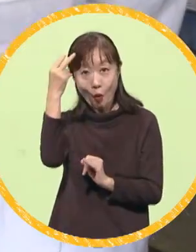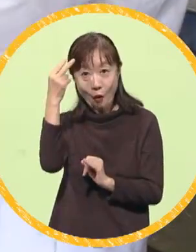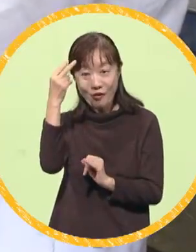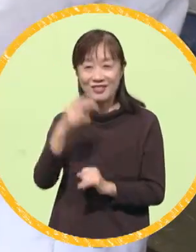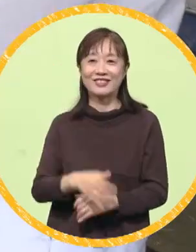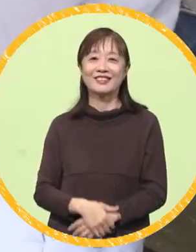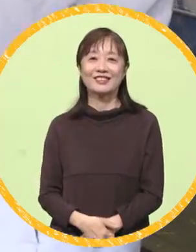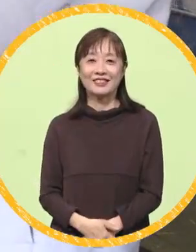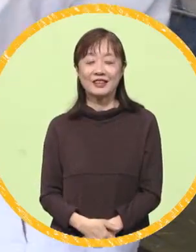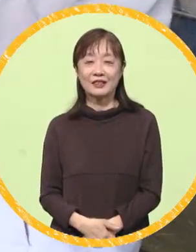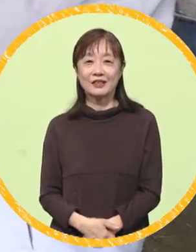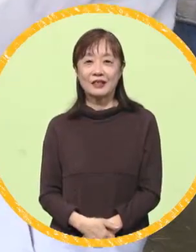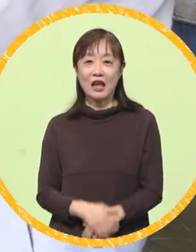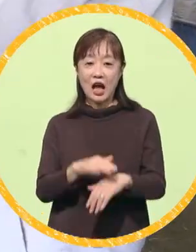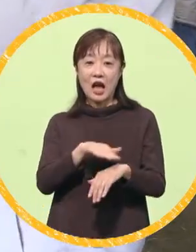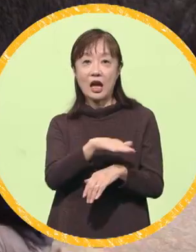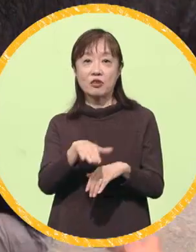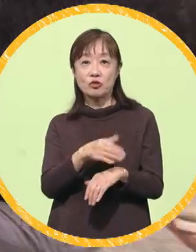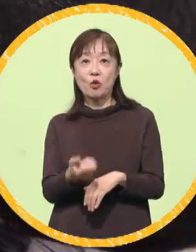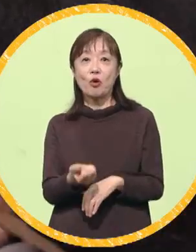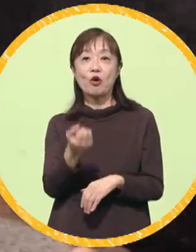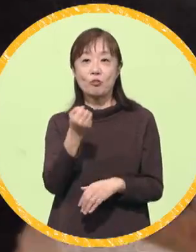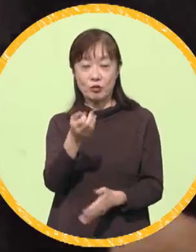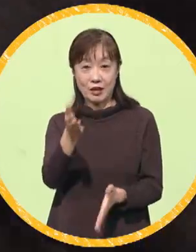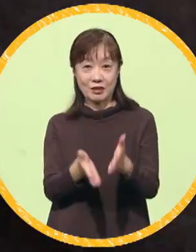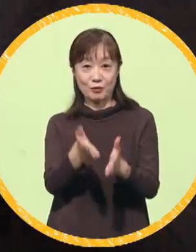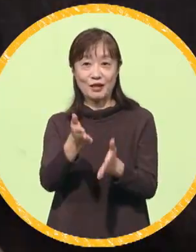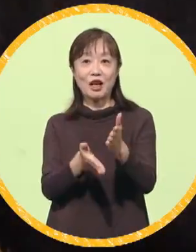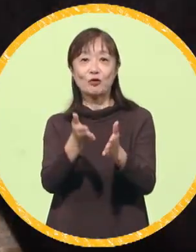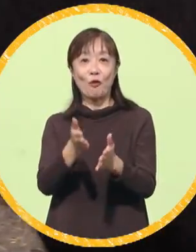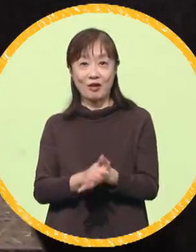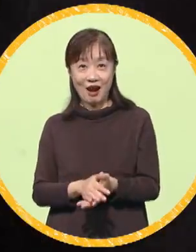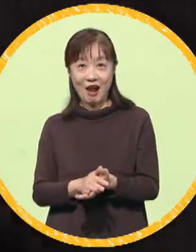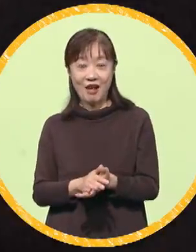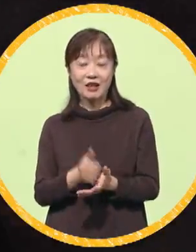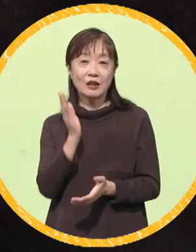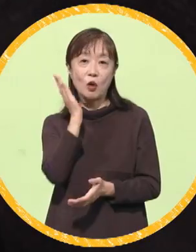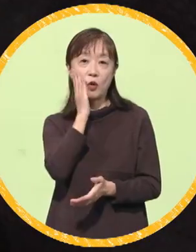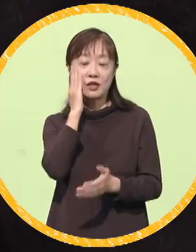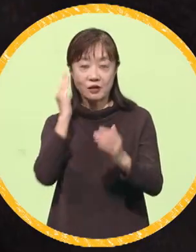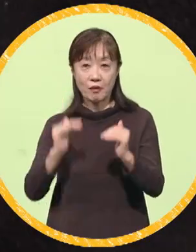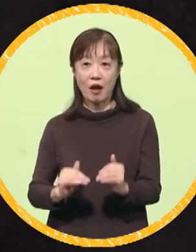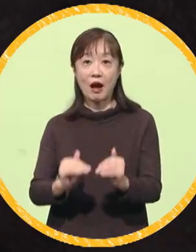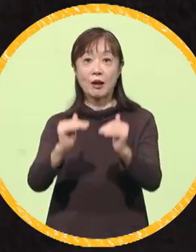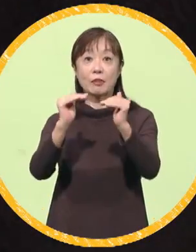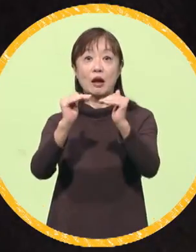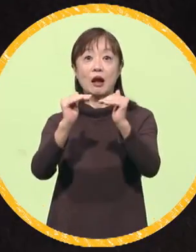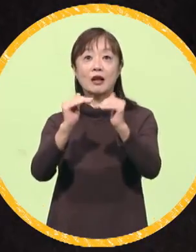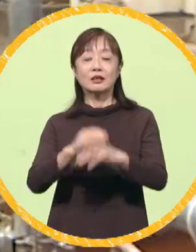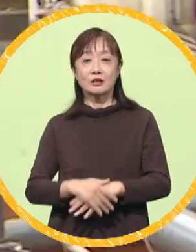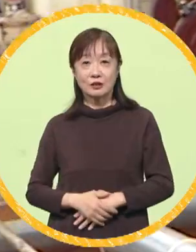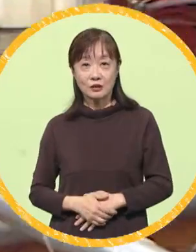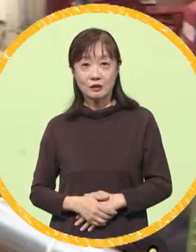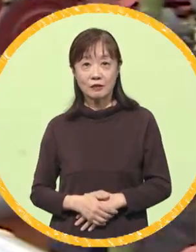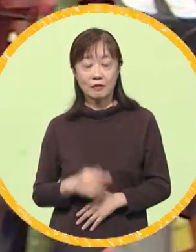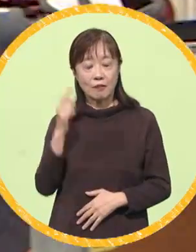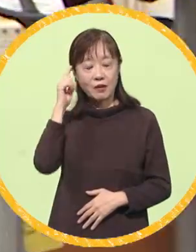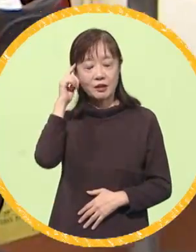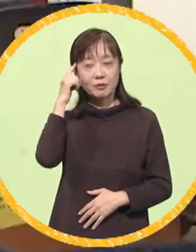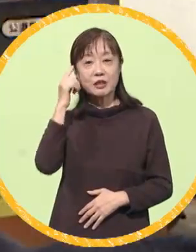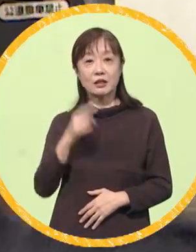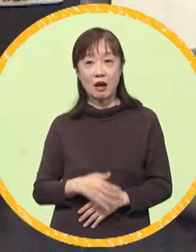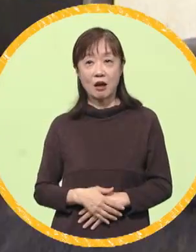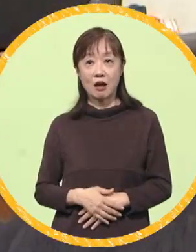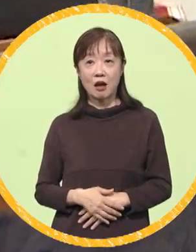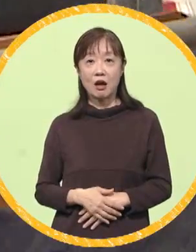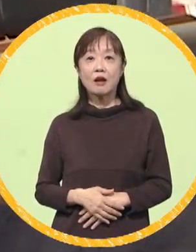情を持って育てることで美味しさがさらにアップするんだよっていうのをすごく実感したなと思うんですけど、